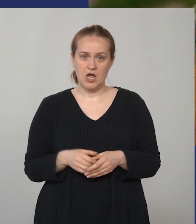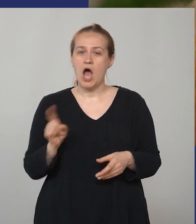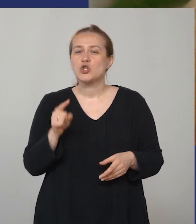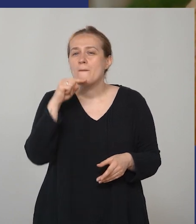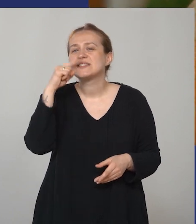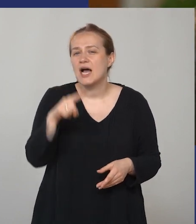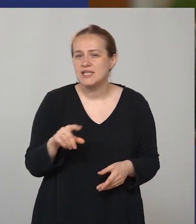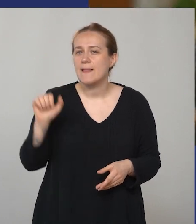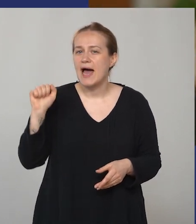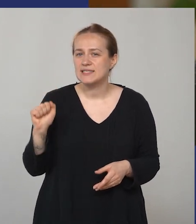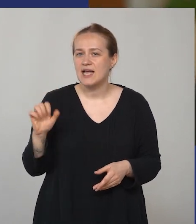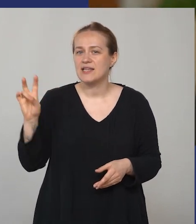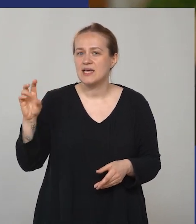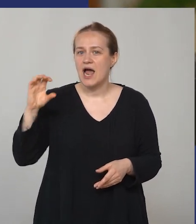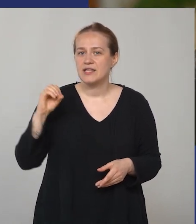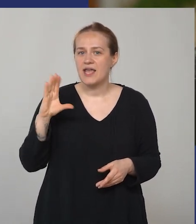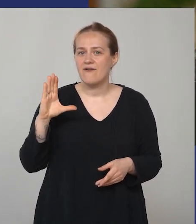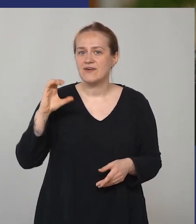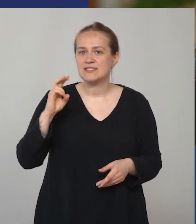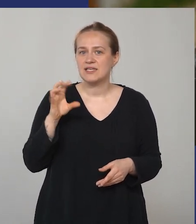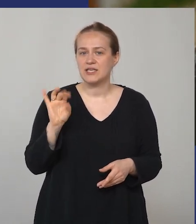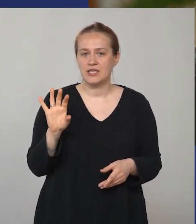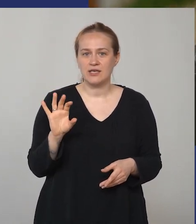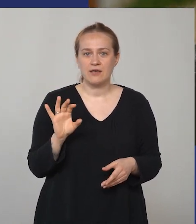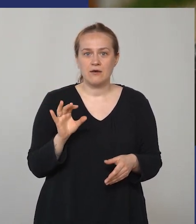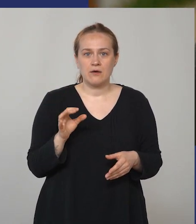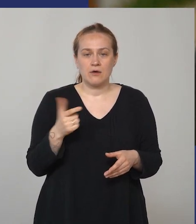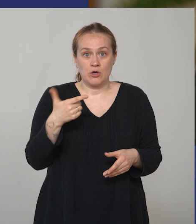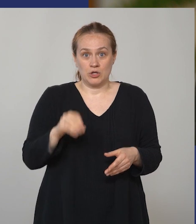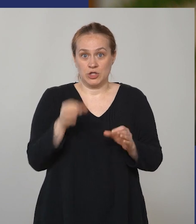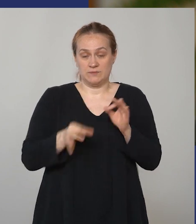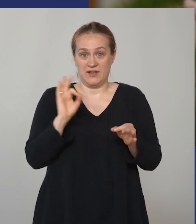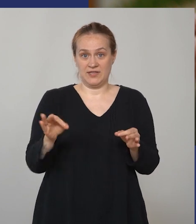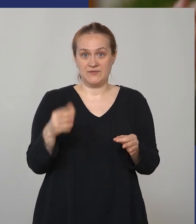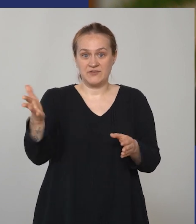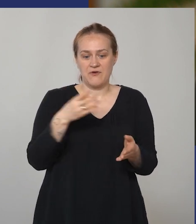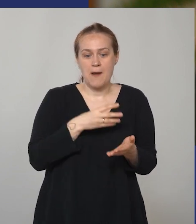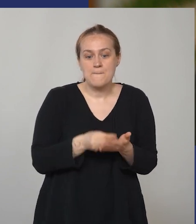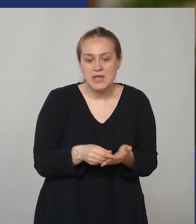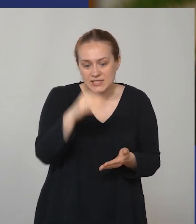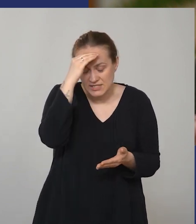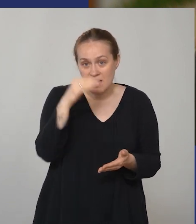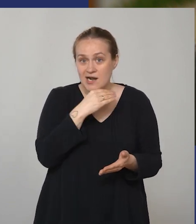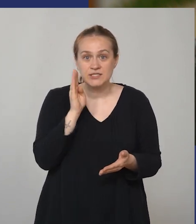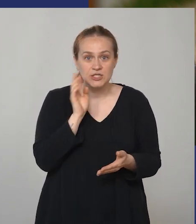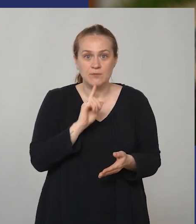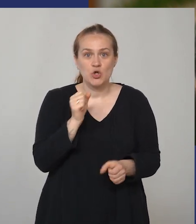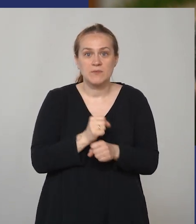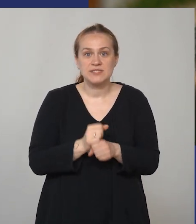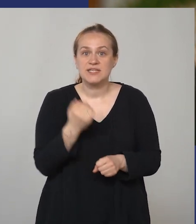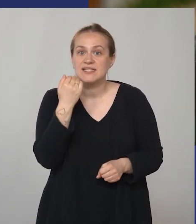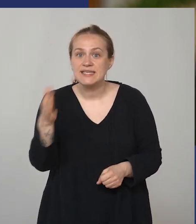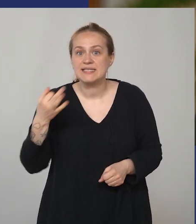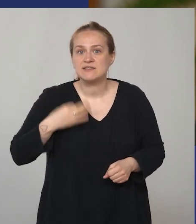Что бы на это сказал ваш любимый Александр Невский? Где справедливость? Вы платите им, чтобы из их сына сделать талантливого